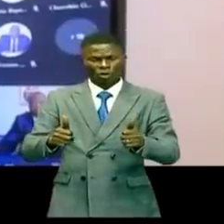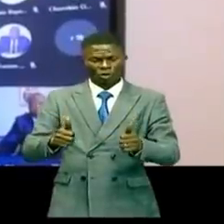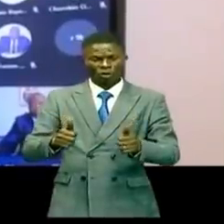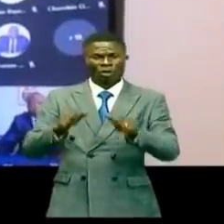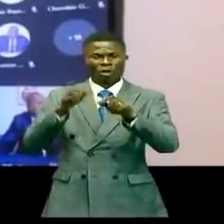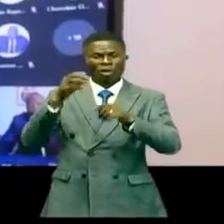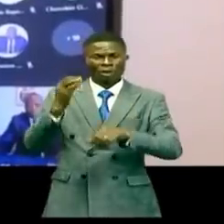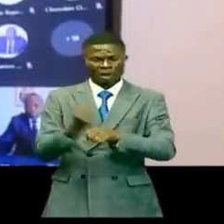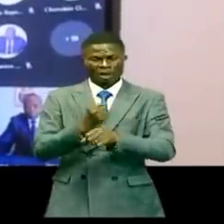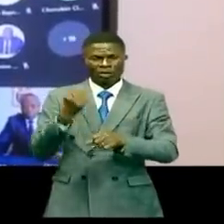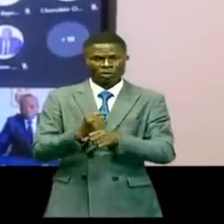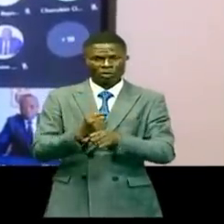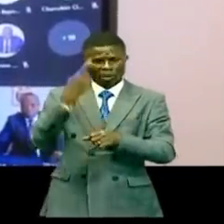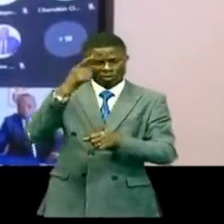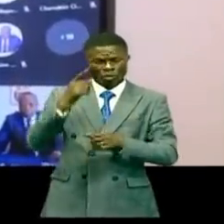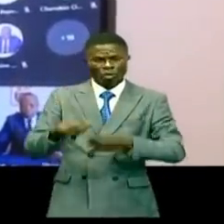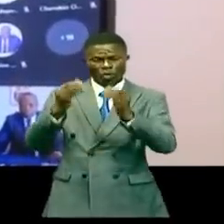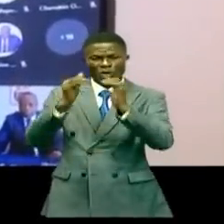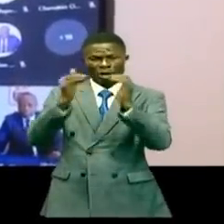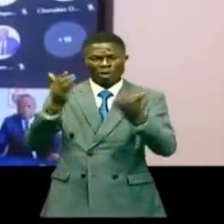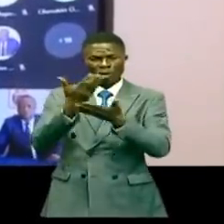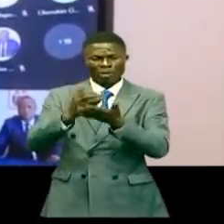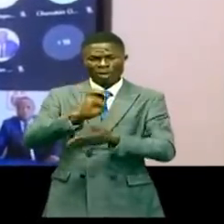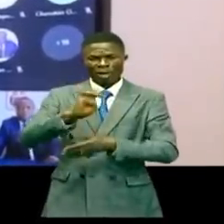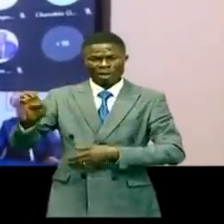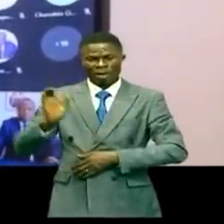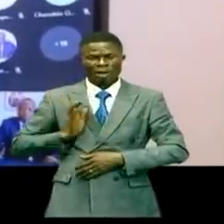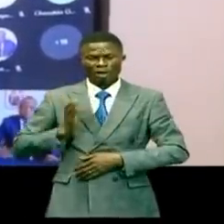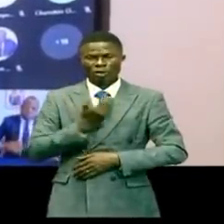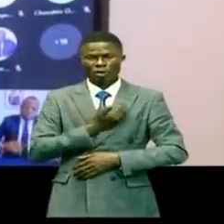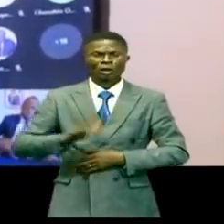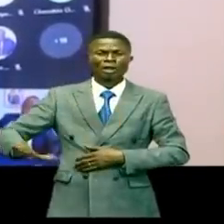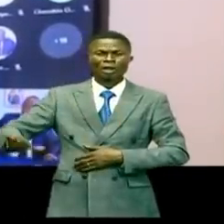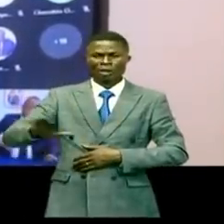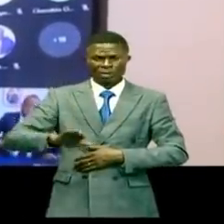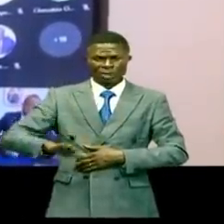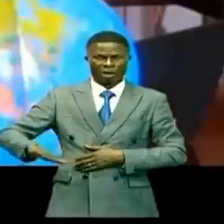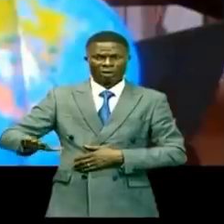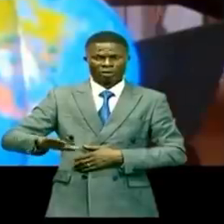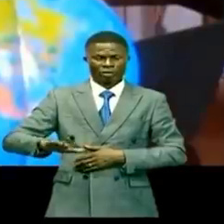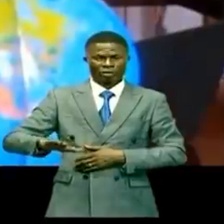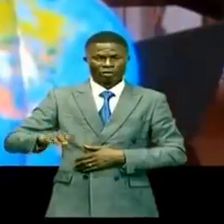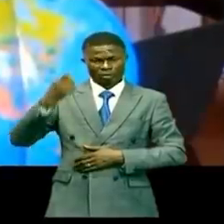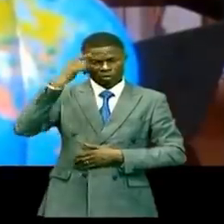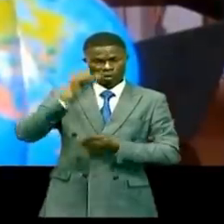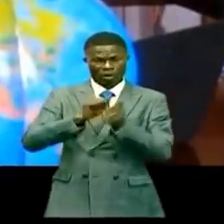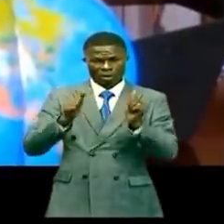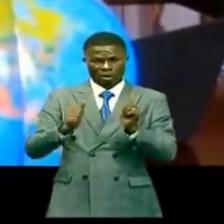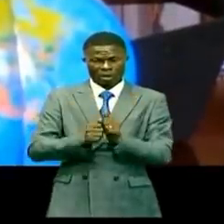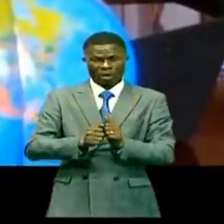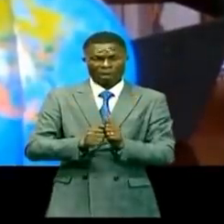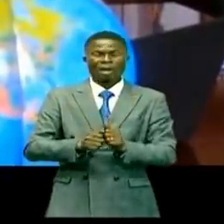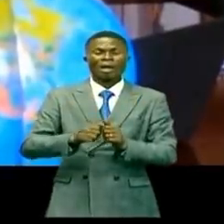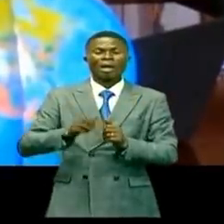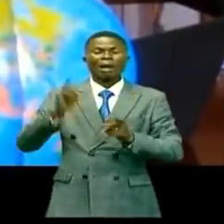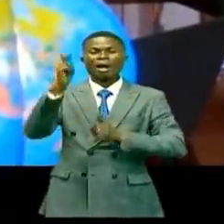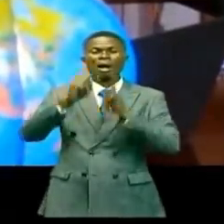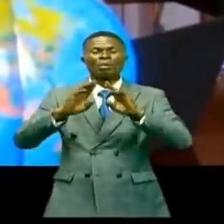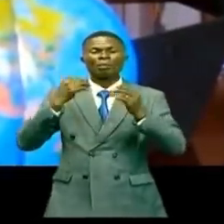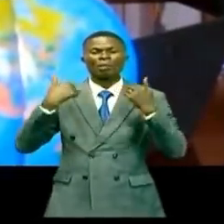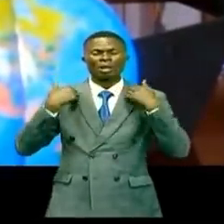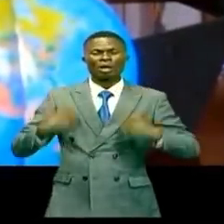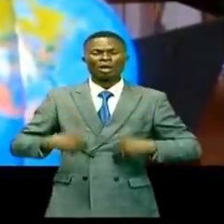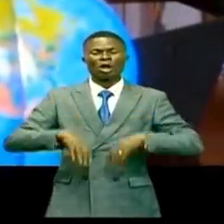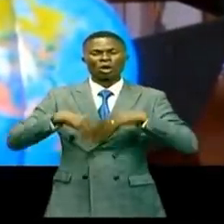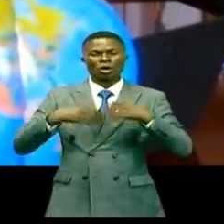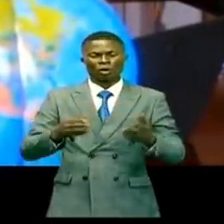et autres missions pour amener la paix dans cette partie du pays. Au sujet de l'état d'esprit de la population, le